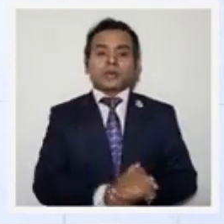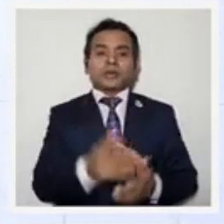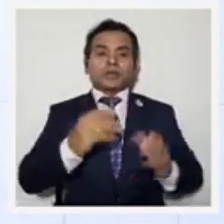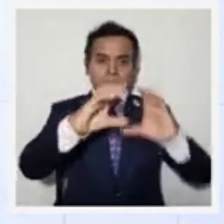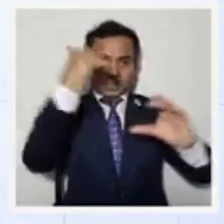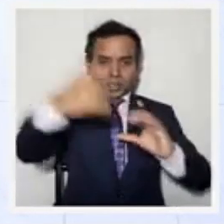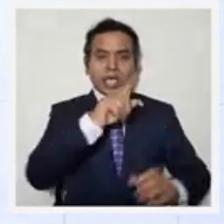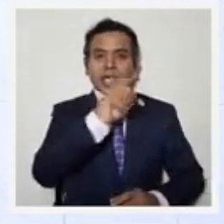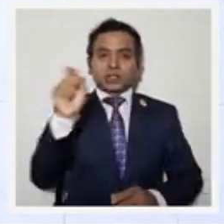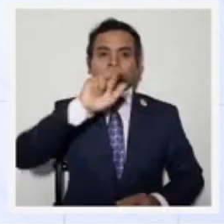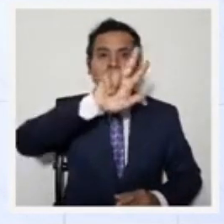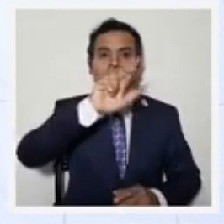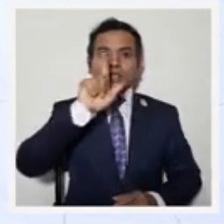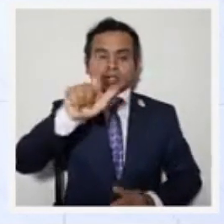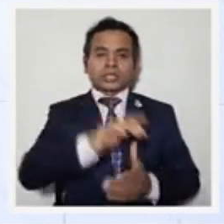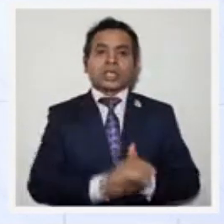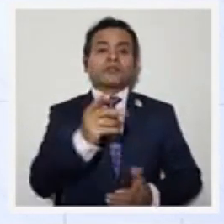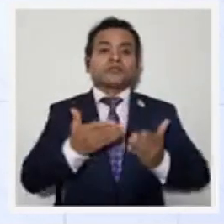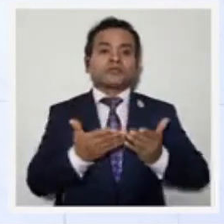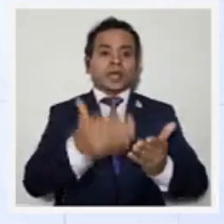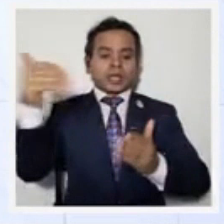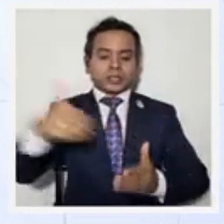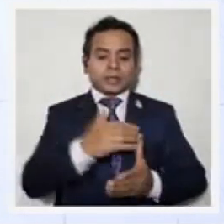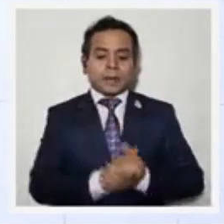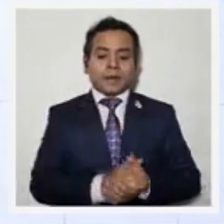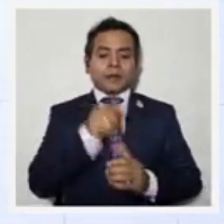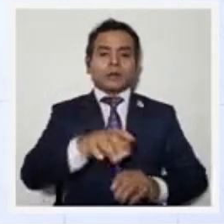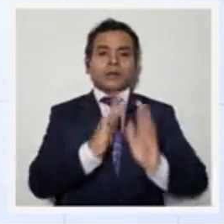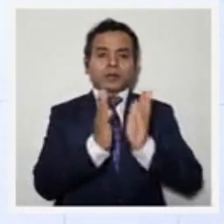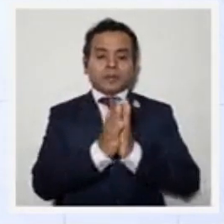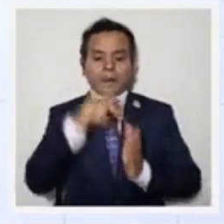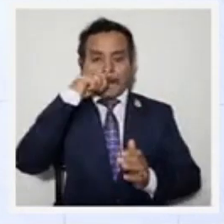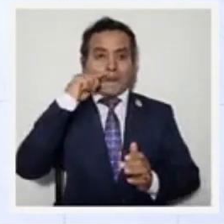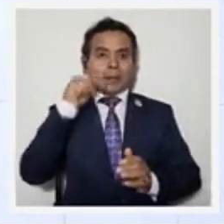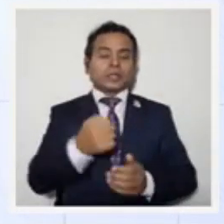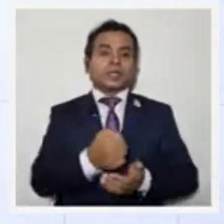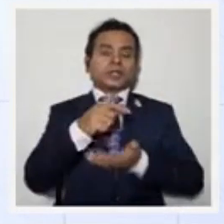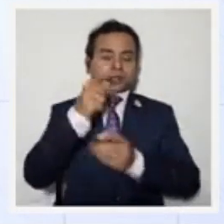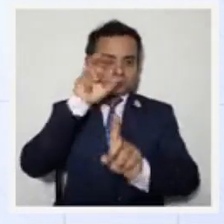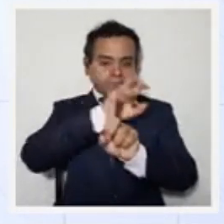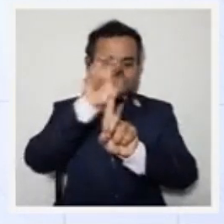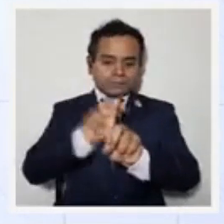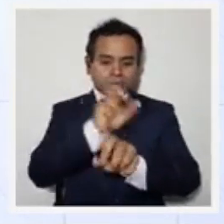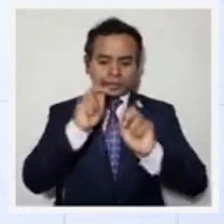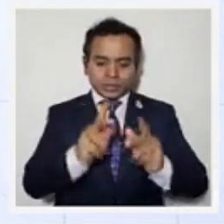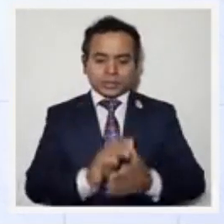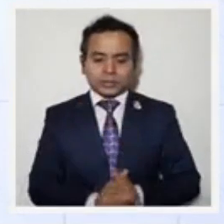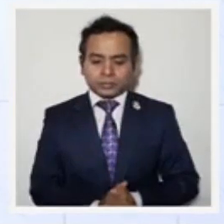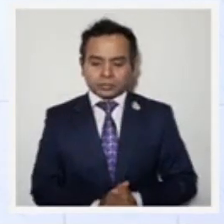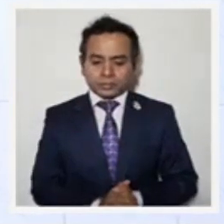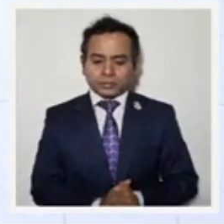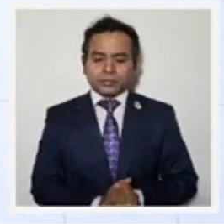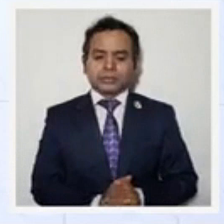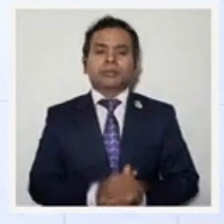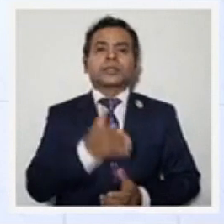হয়েছে 585 জন। এর মধ্যে বিমানবন্দরে 303 জন, স্থলবন্দরে 187 জন এবং